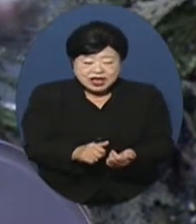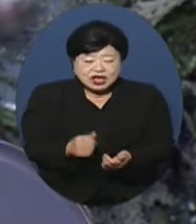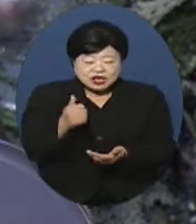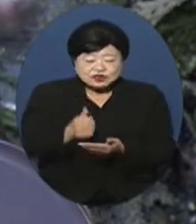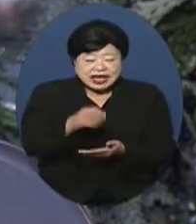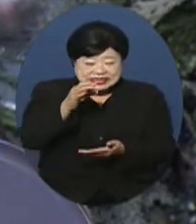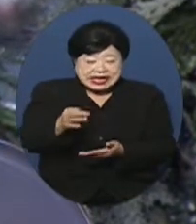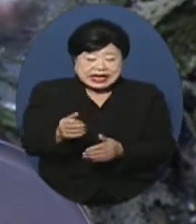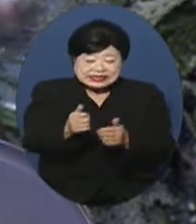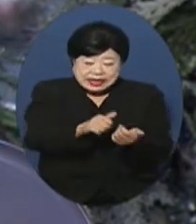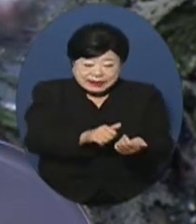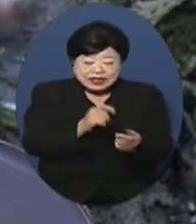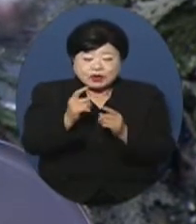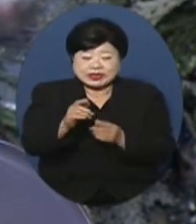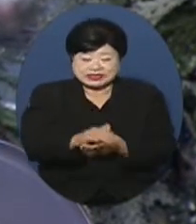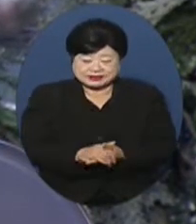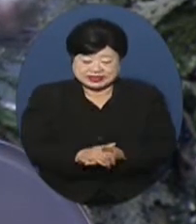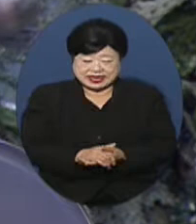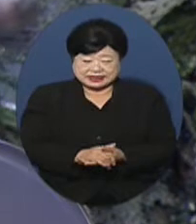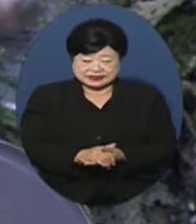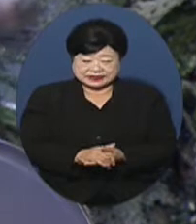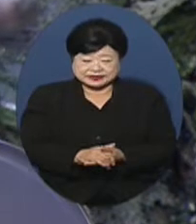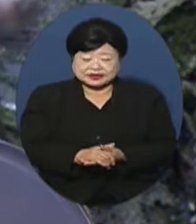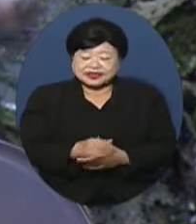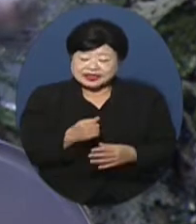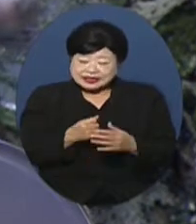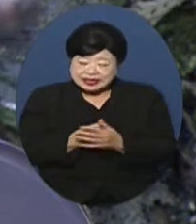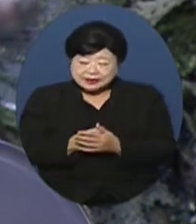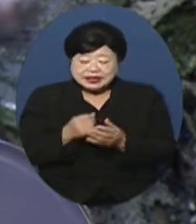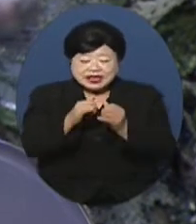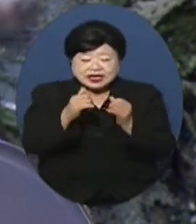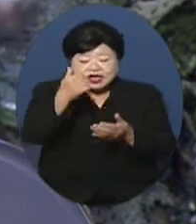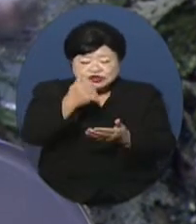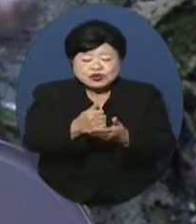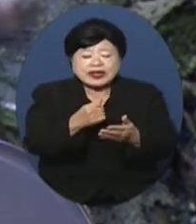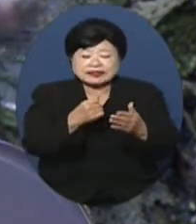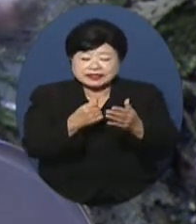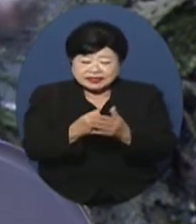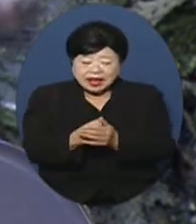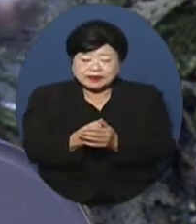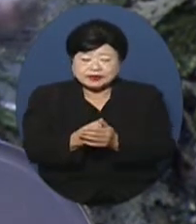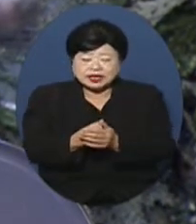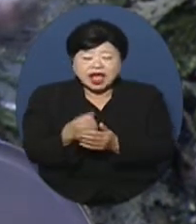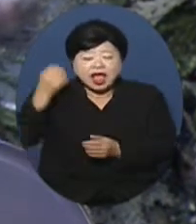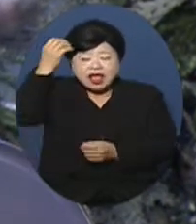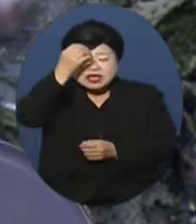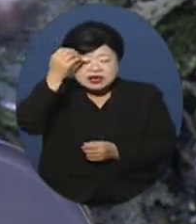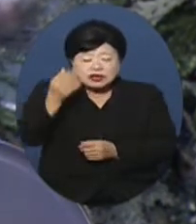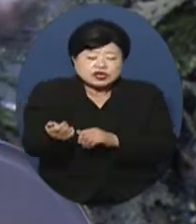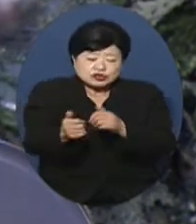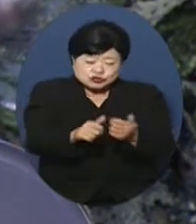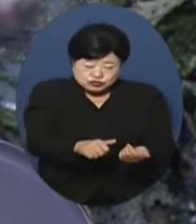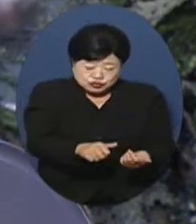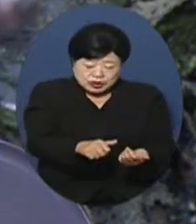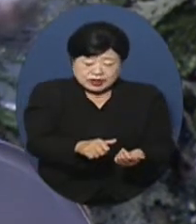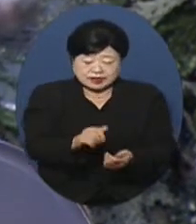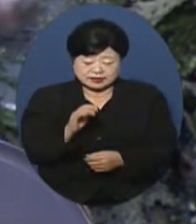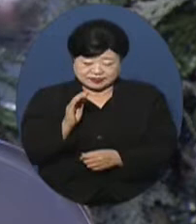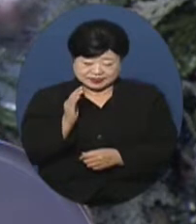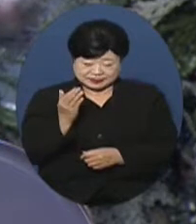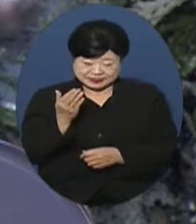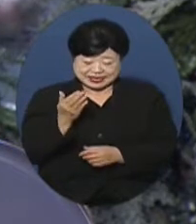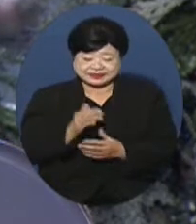했습니다 테러로 의미한 죄 때문에 그 이행이 축원 증